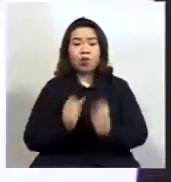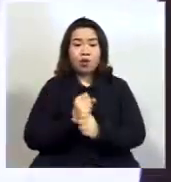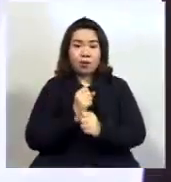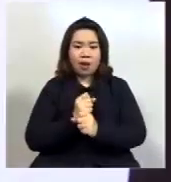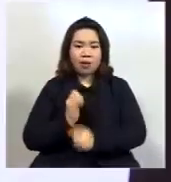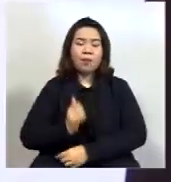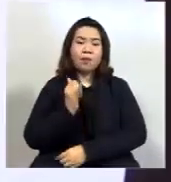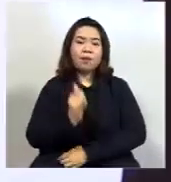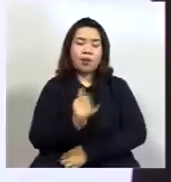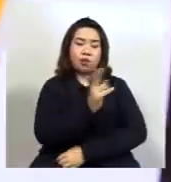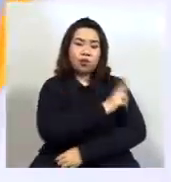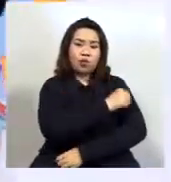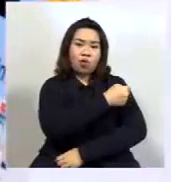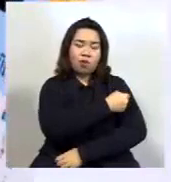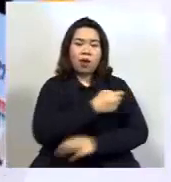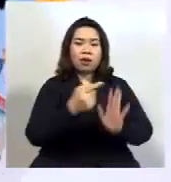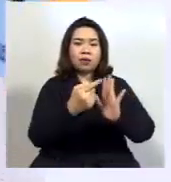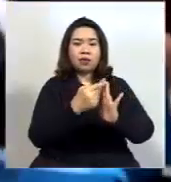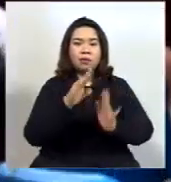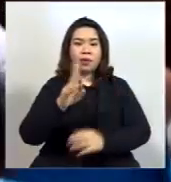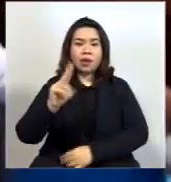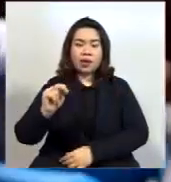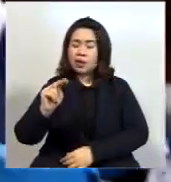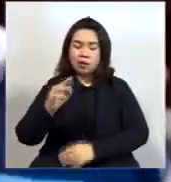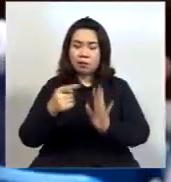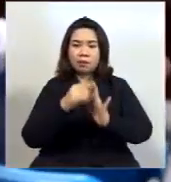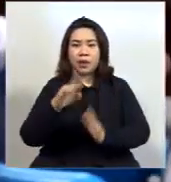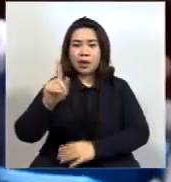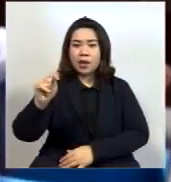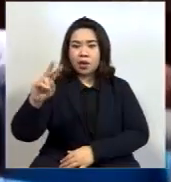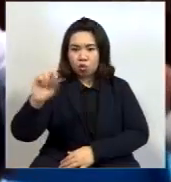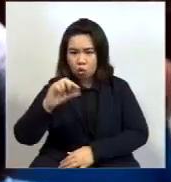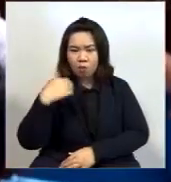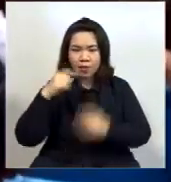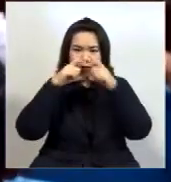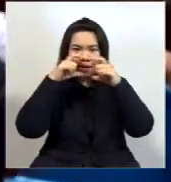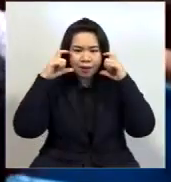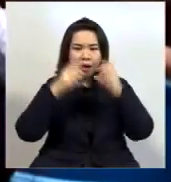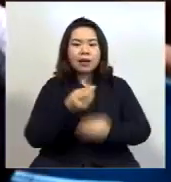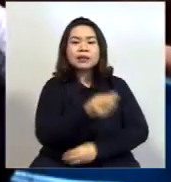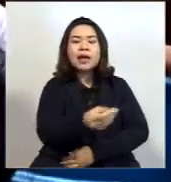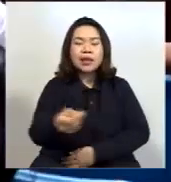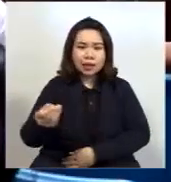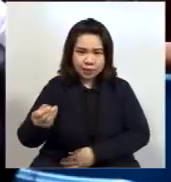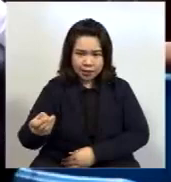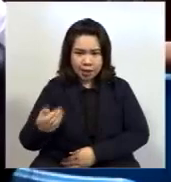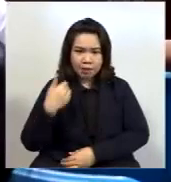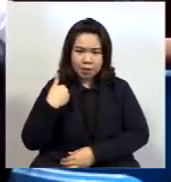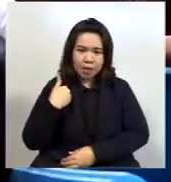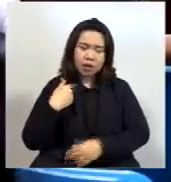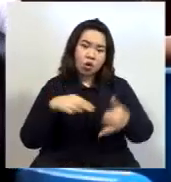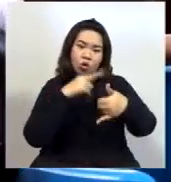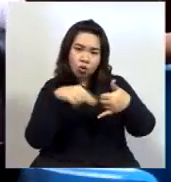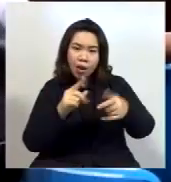ที่โรงพยาบาลเบตงนำหน้ากากอนามัยเนี่ยไปแจกจ่ายให้กับคนที่เข้าไปตรวจ